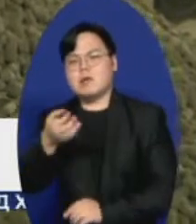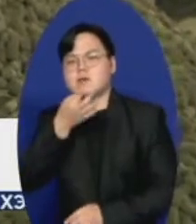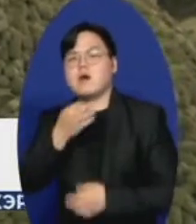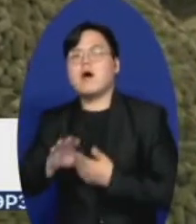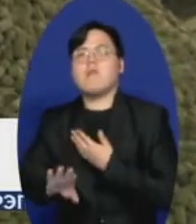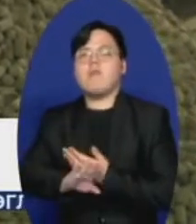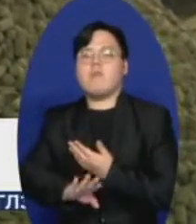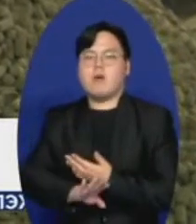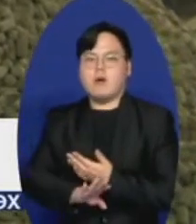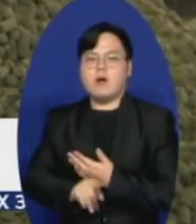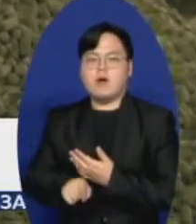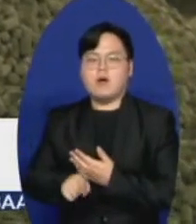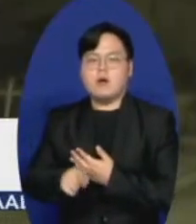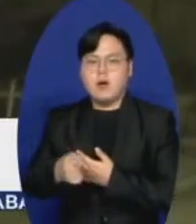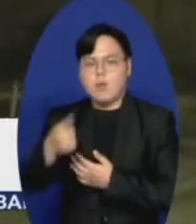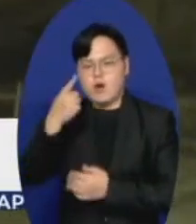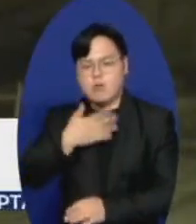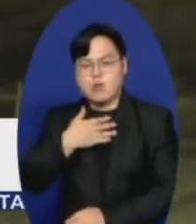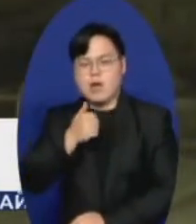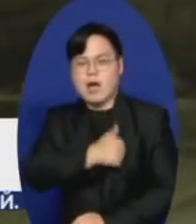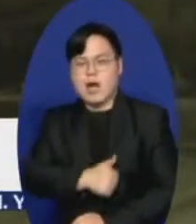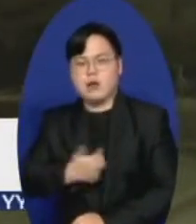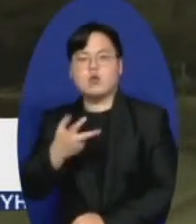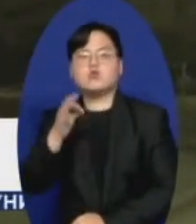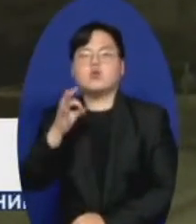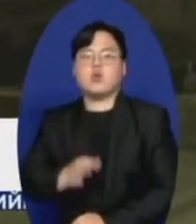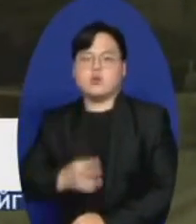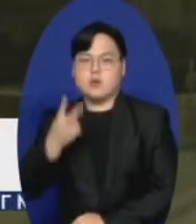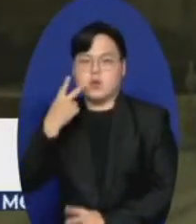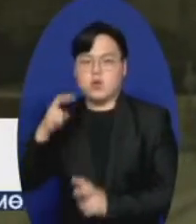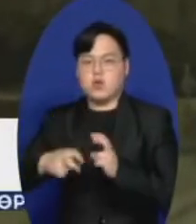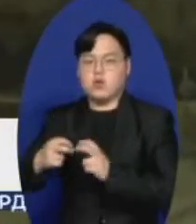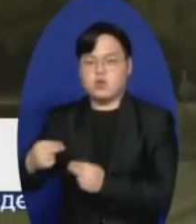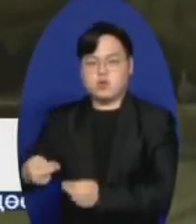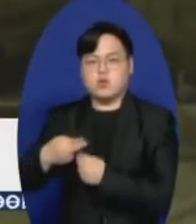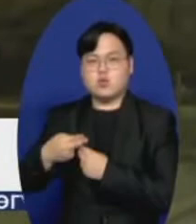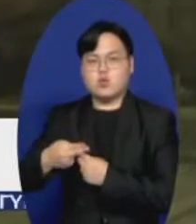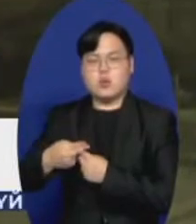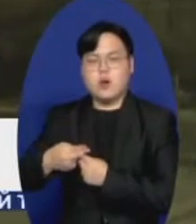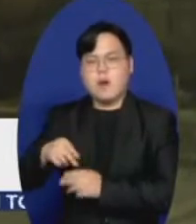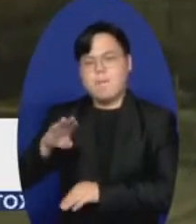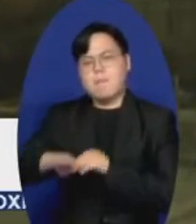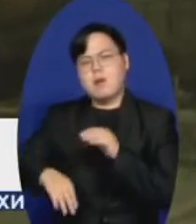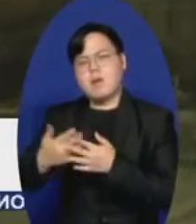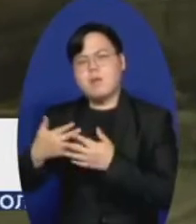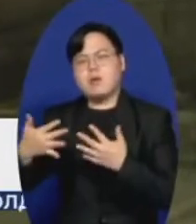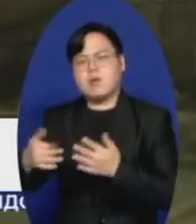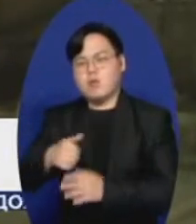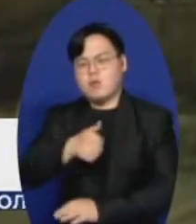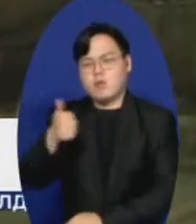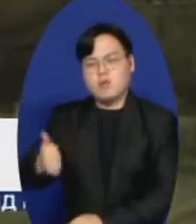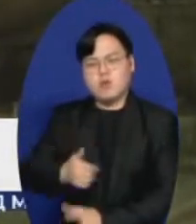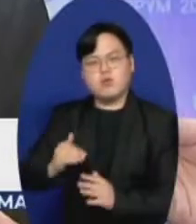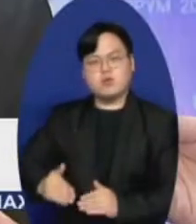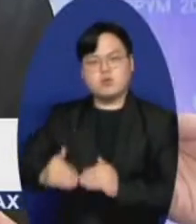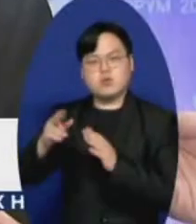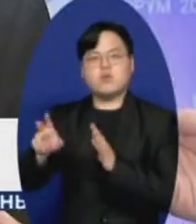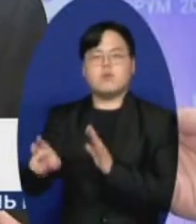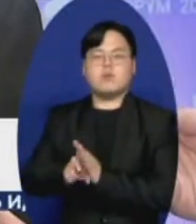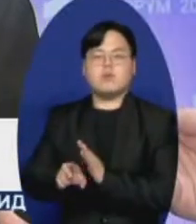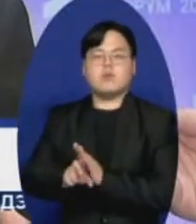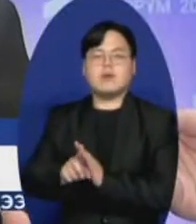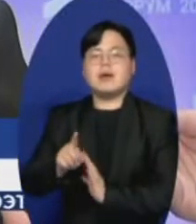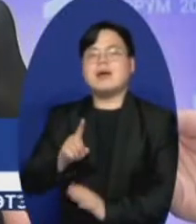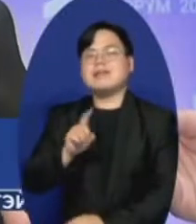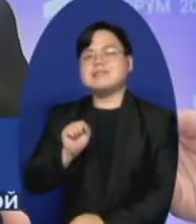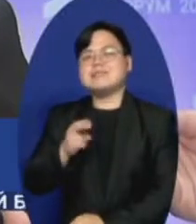байна гэсэн үг. Дотоодын хэрэгцээний 30% хангадаг тус үйлдвэрийг барилгын материалын цогцлбор болгон хөгжүүлэгч боломжтой юм байна.